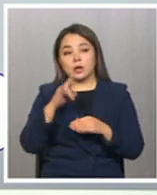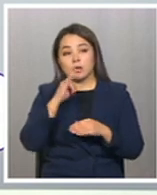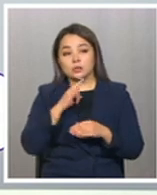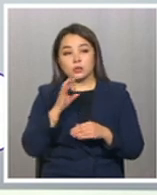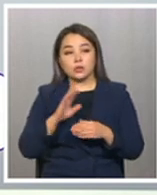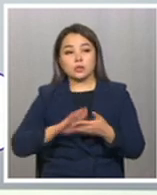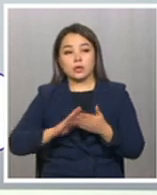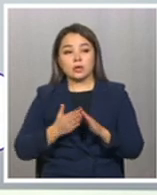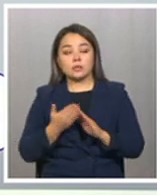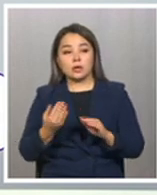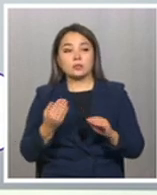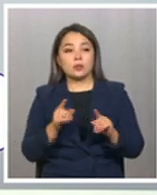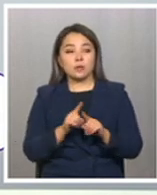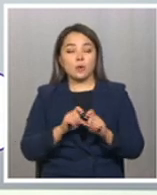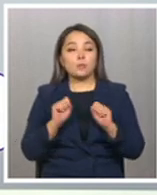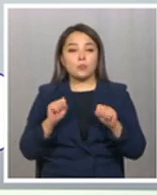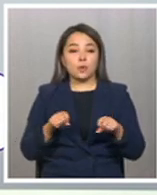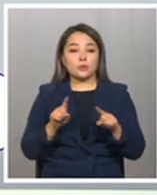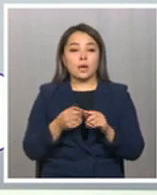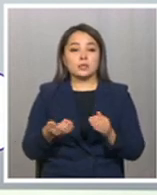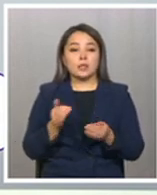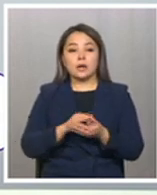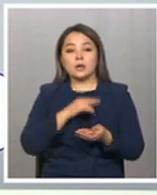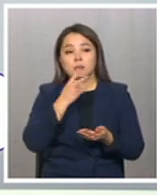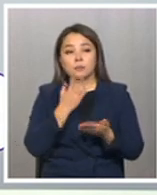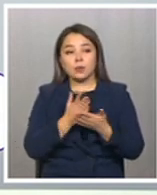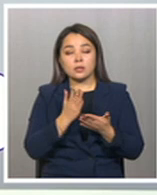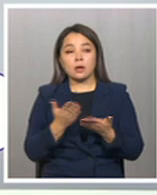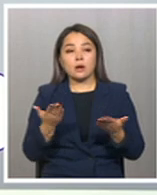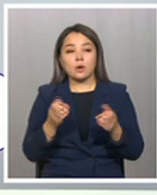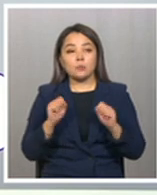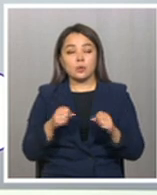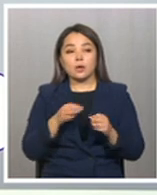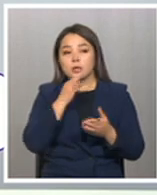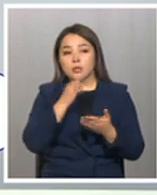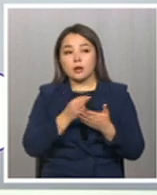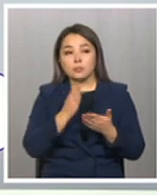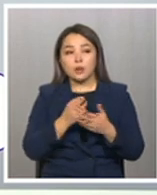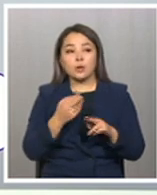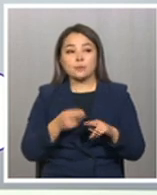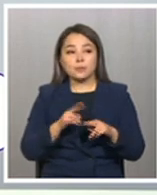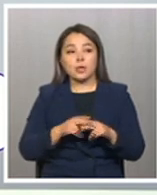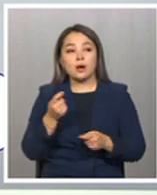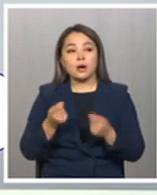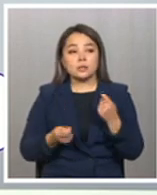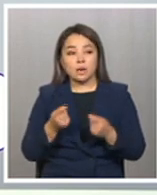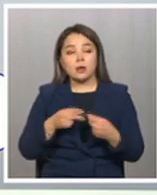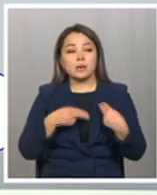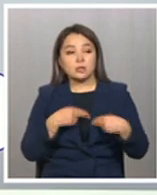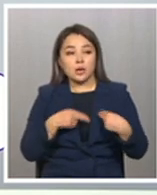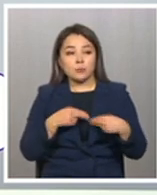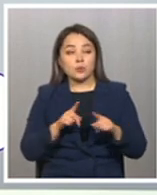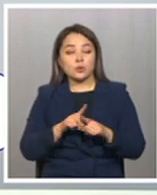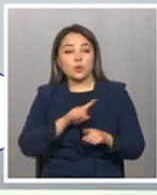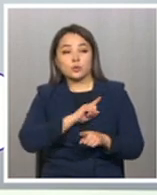экономикалық жағдайының мүмкіндіктерімен танысып өтейік. Қандай мүмкіндікке ие? Бұл арзан еңбек